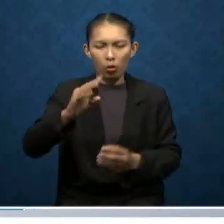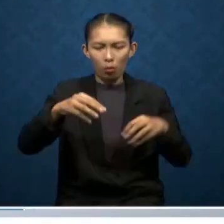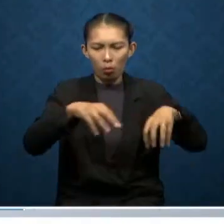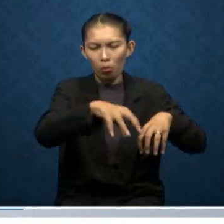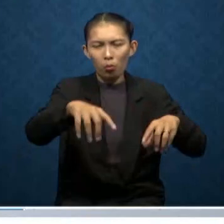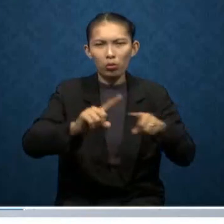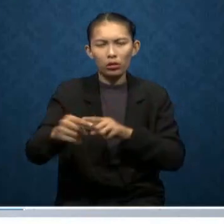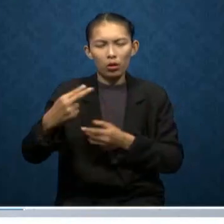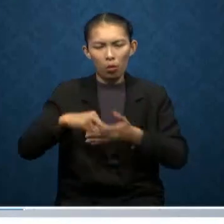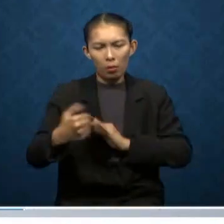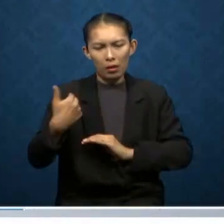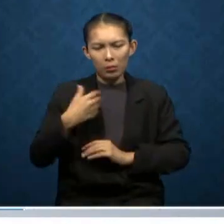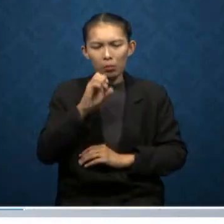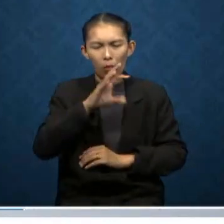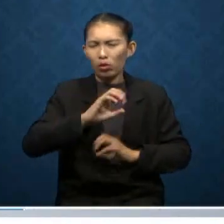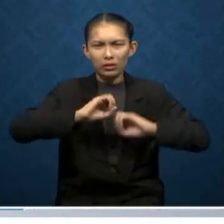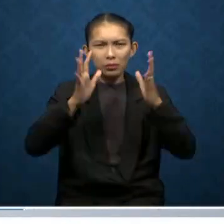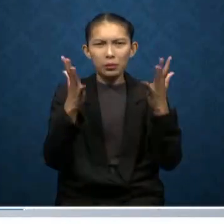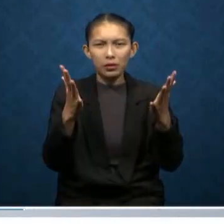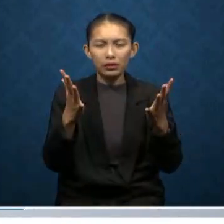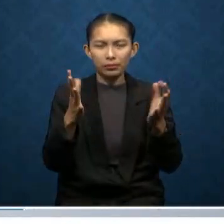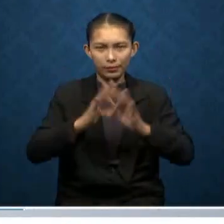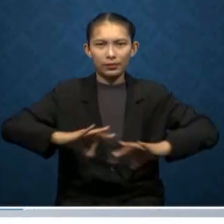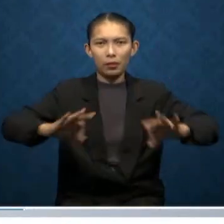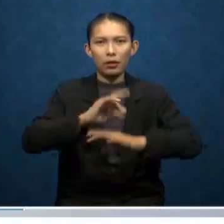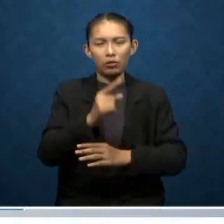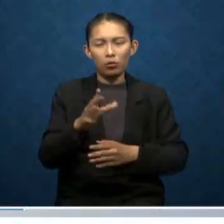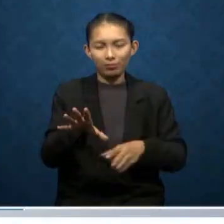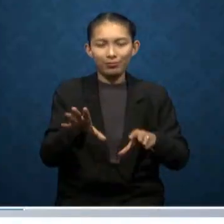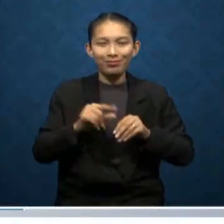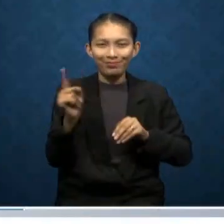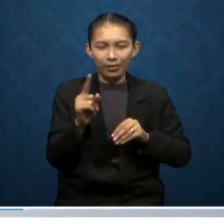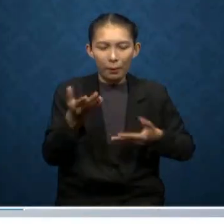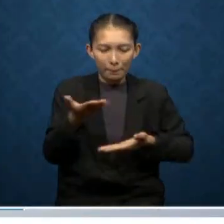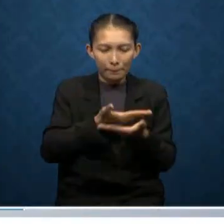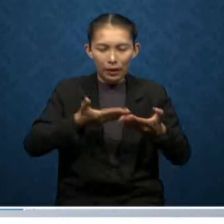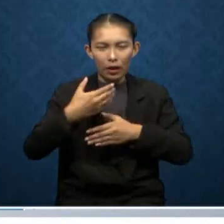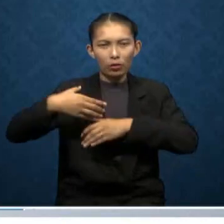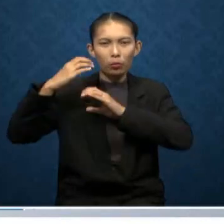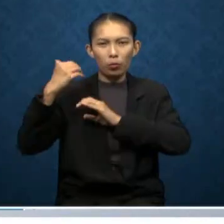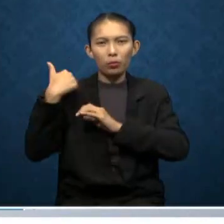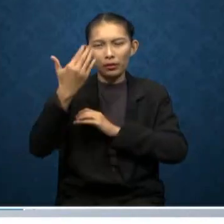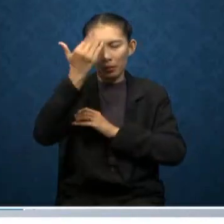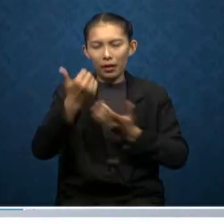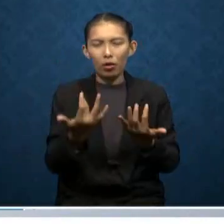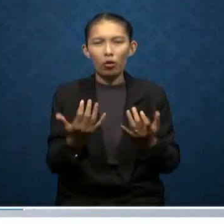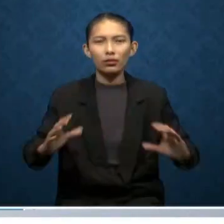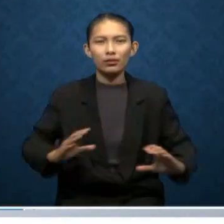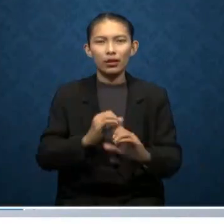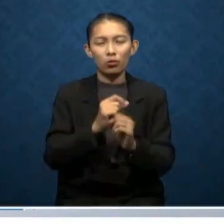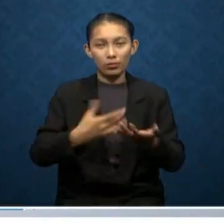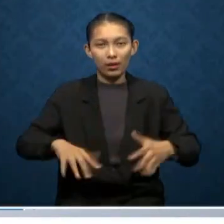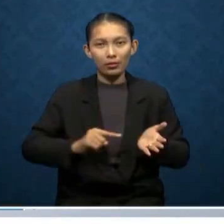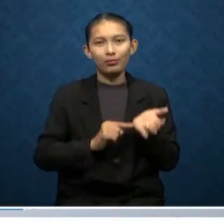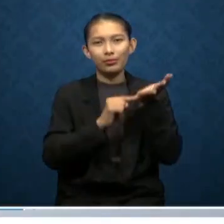ในนียามส่ ปุก สราง ตรนี้าก็ รับไป พิจริญา ทบทว เพื่ญยétaitภ ขสรุป และ lógเศนอต่อ